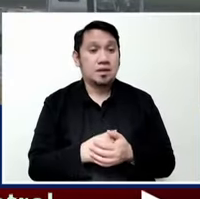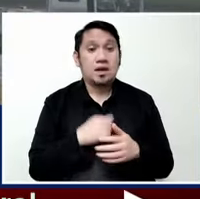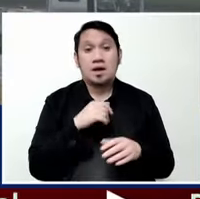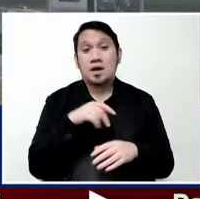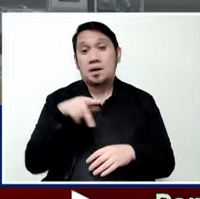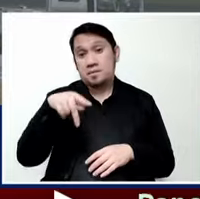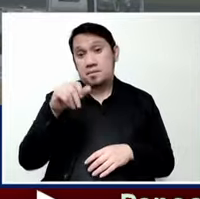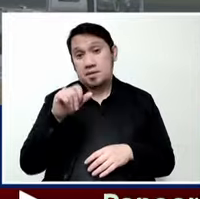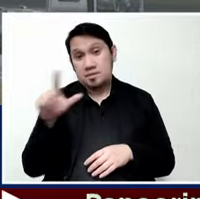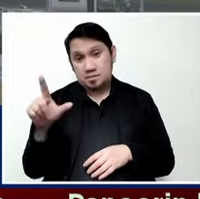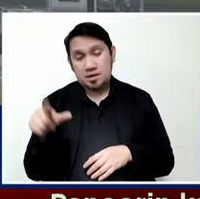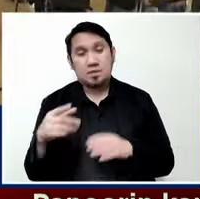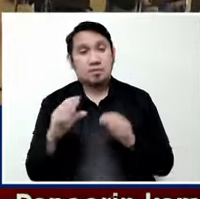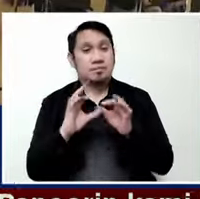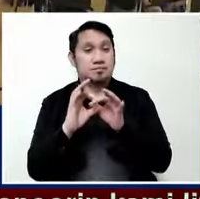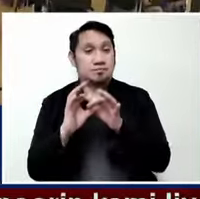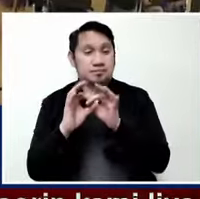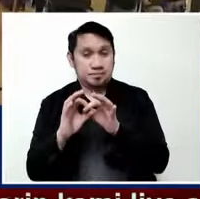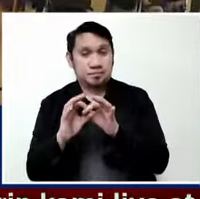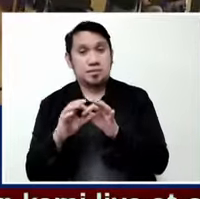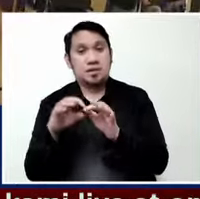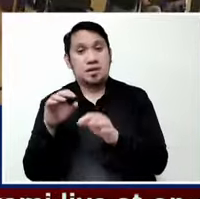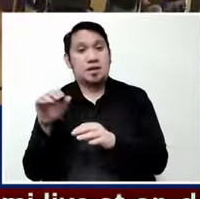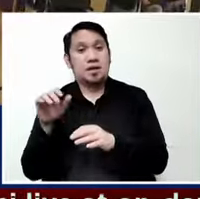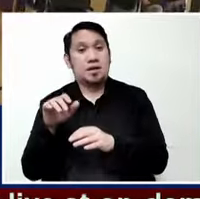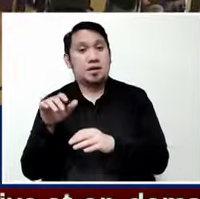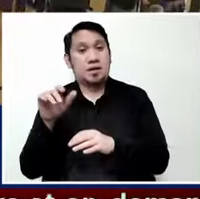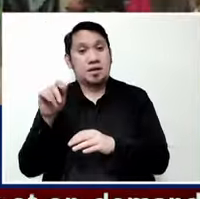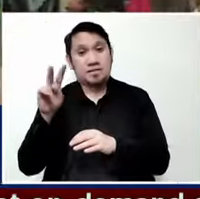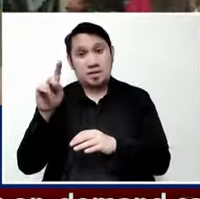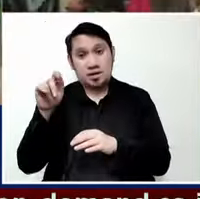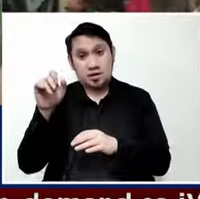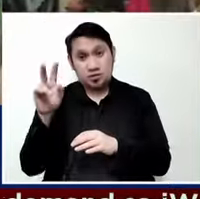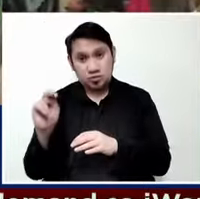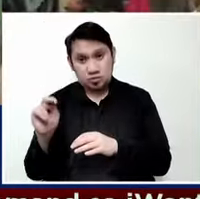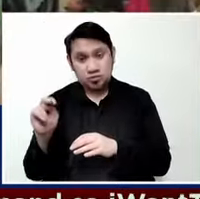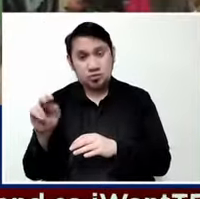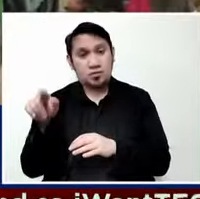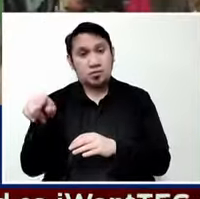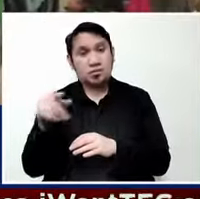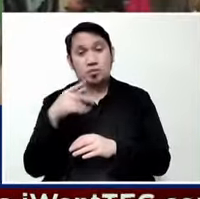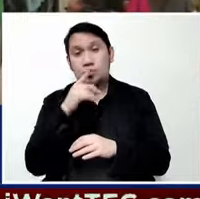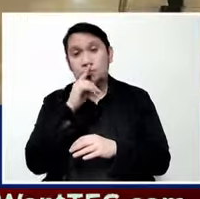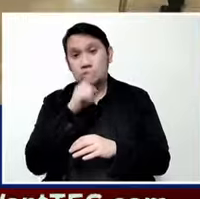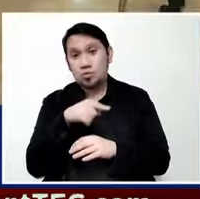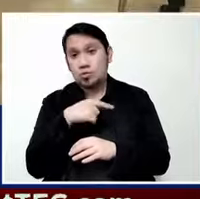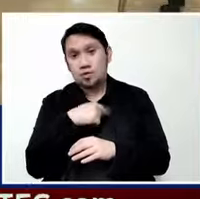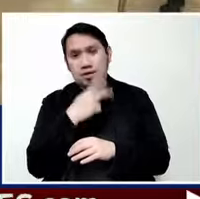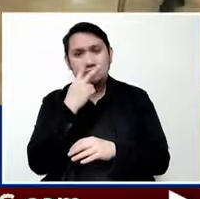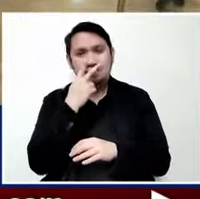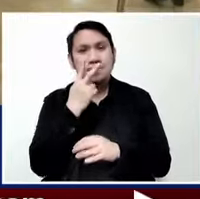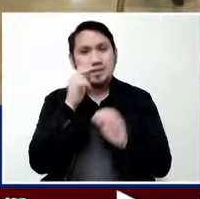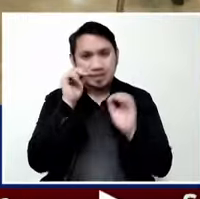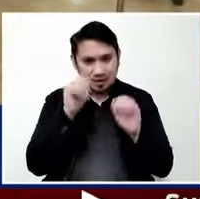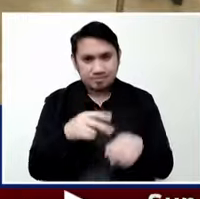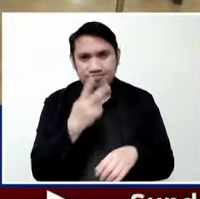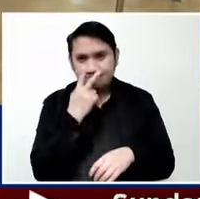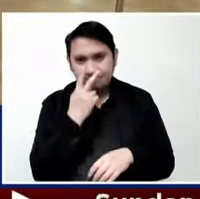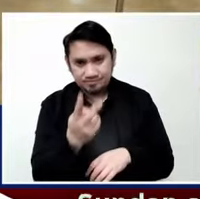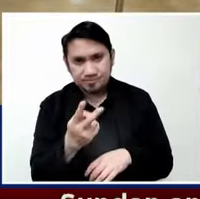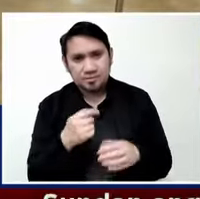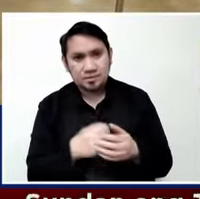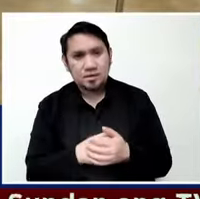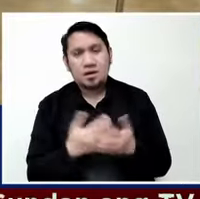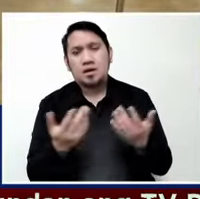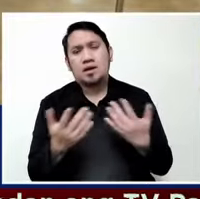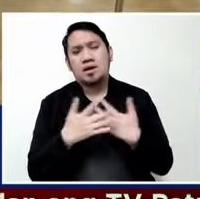sa aviation authorities para masiguro na hindi bulag ang kanilang piloto sa panahon ng maintenance. Maaga